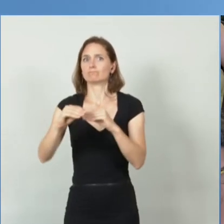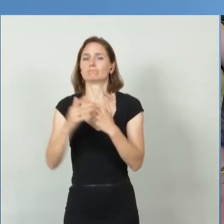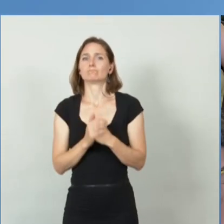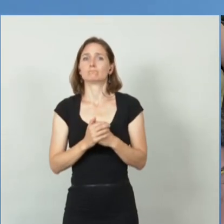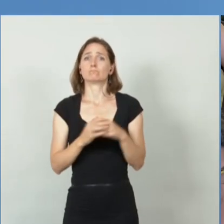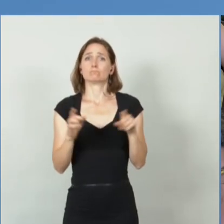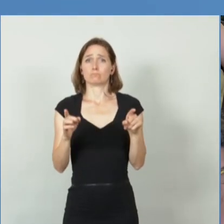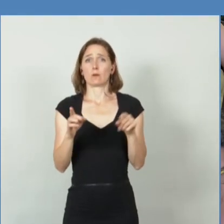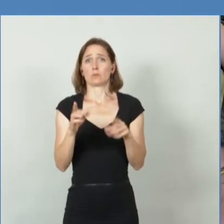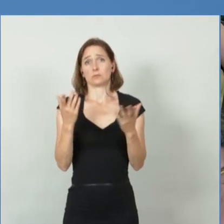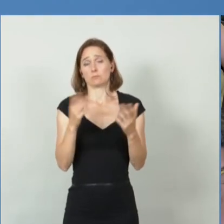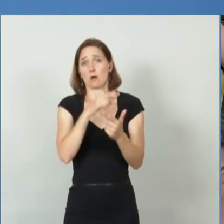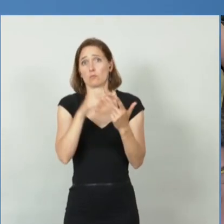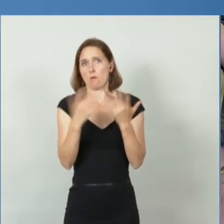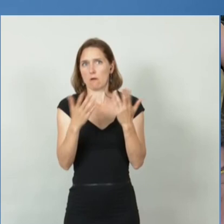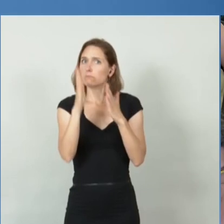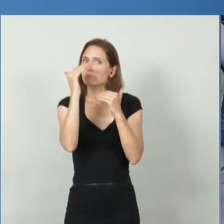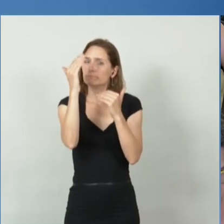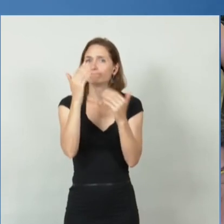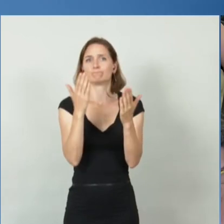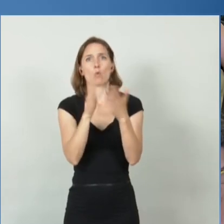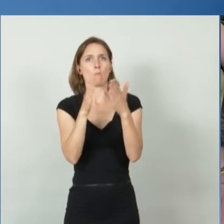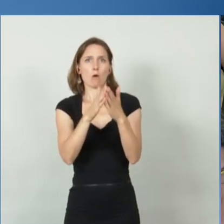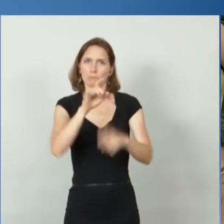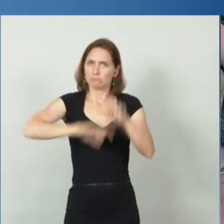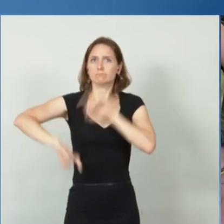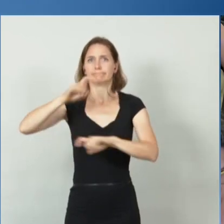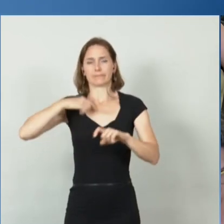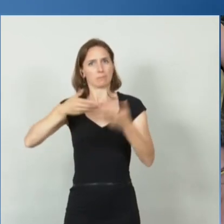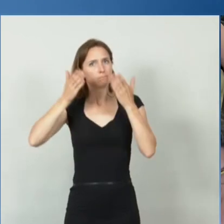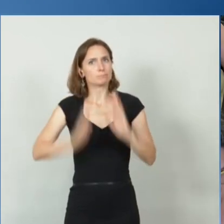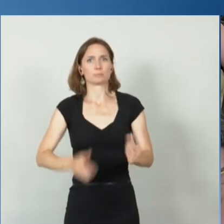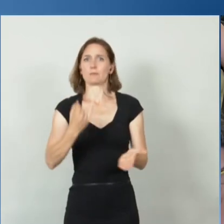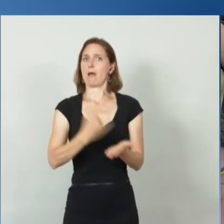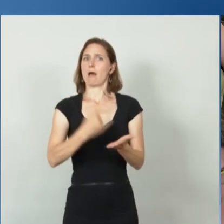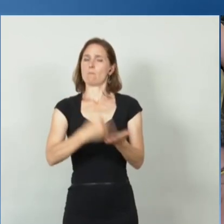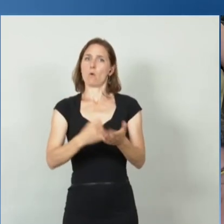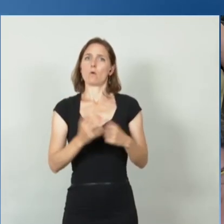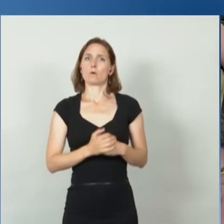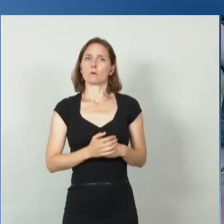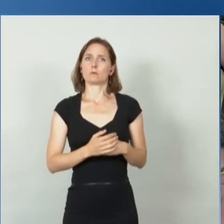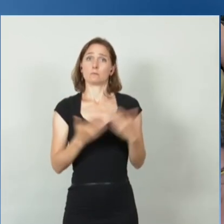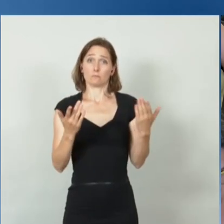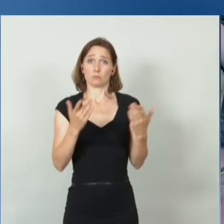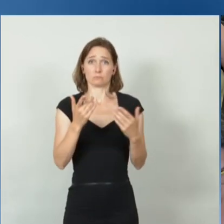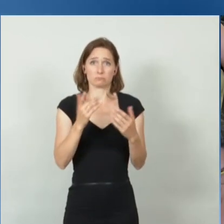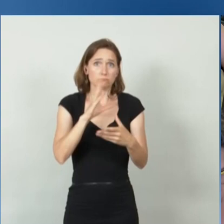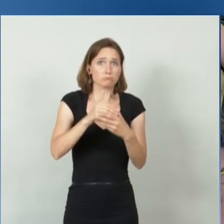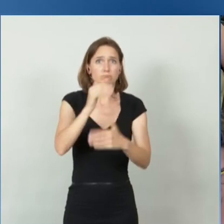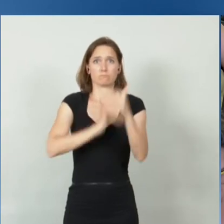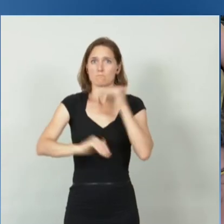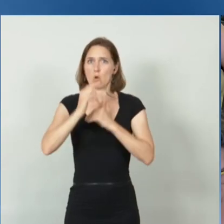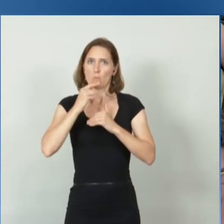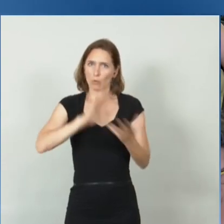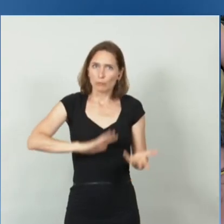mesures et des impôts un usage efficient à responsable des ressources nouvellement dégagées pilotées dans le cadre d'un plan en faveur des transitions allant beaucoup plus loin que les